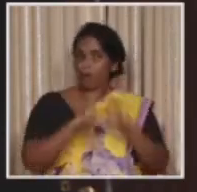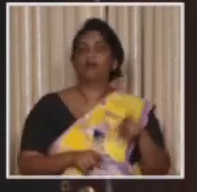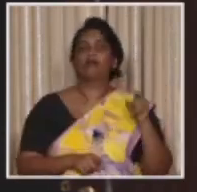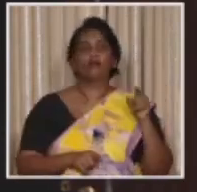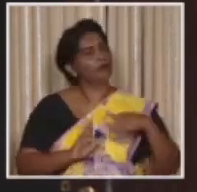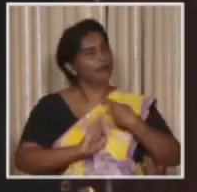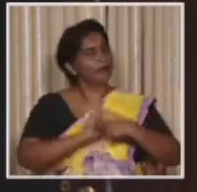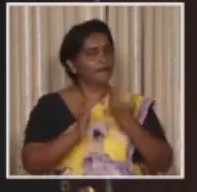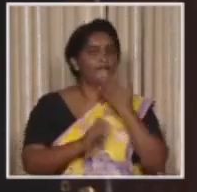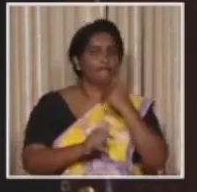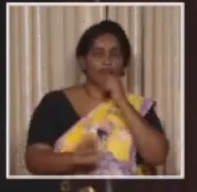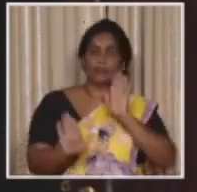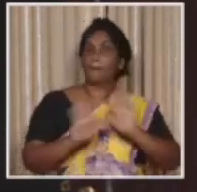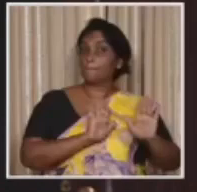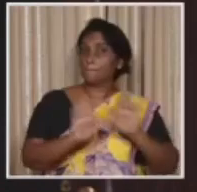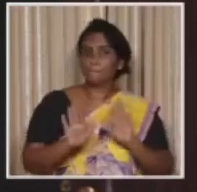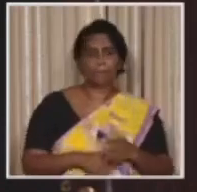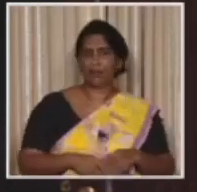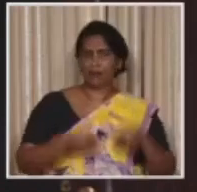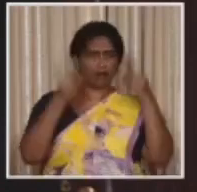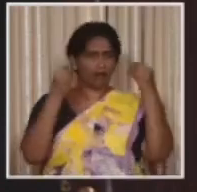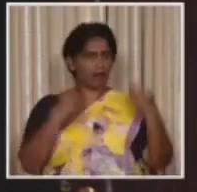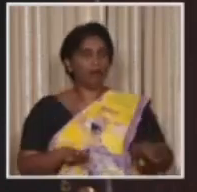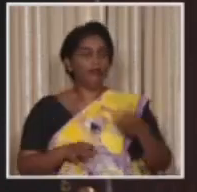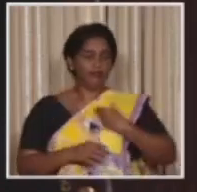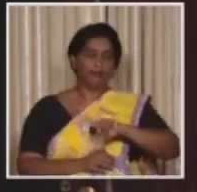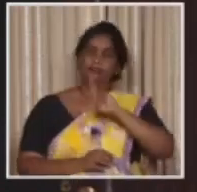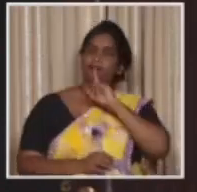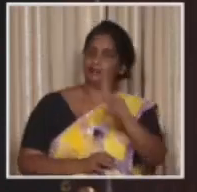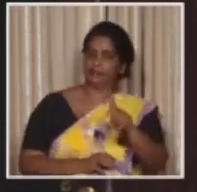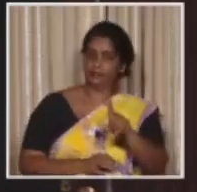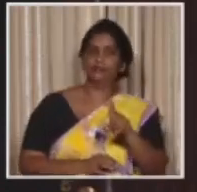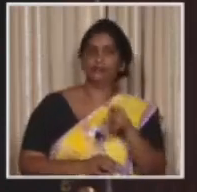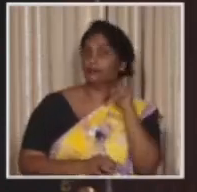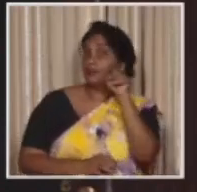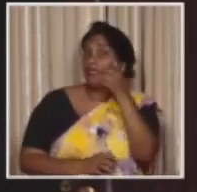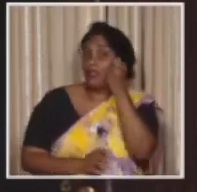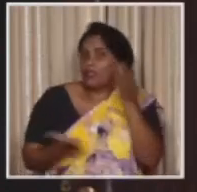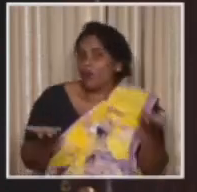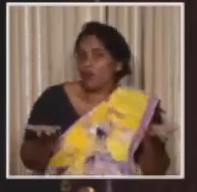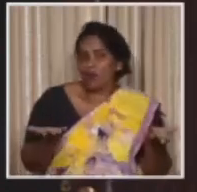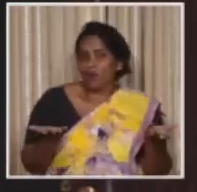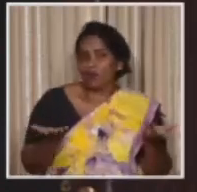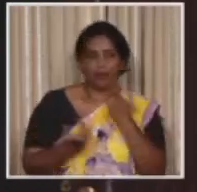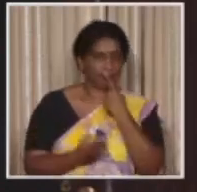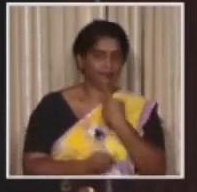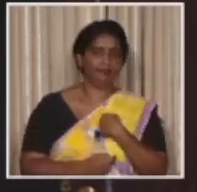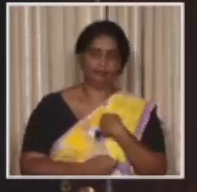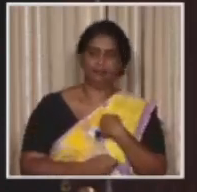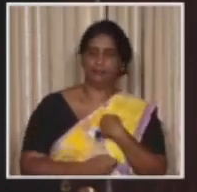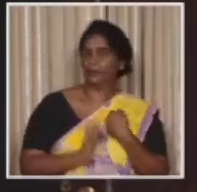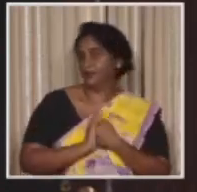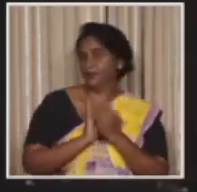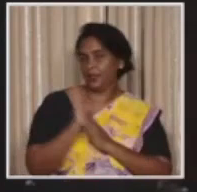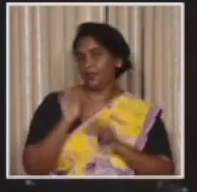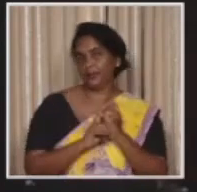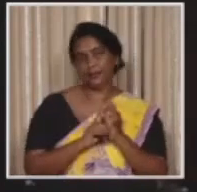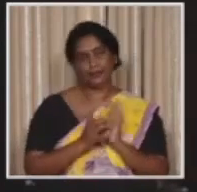මේ රටේ ජල කලමනාකරණේ බිඳ වැටලා තියෙනවා කියලා මම ඔබතුමාට යෝජනා කරනවා. ඔබතුමාගේ මතය දැනගන්න මම කැමැති කරු අමාත්‍යතුමනි.